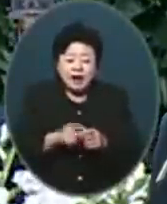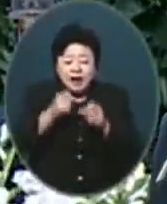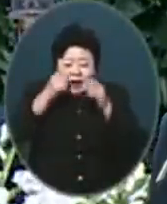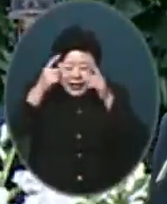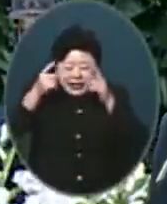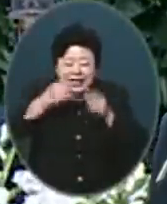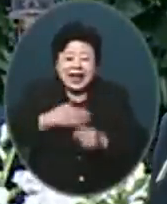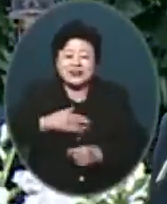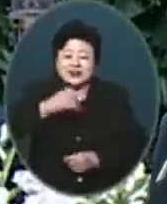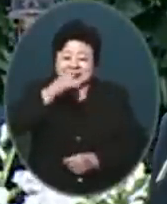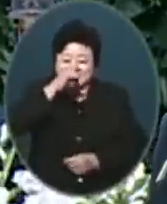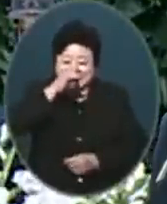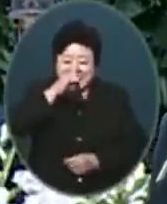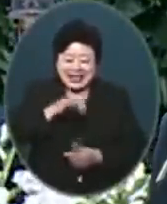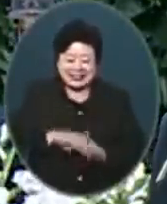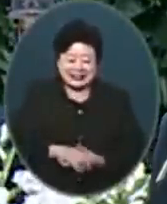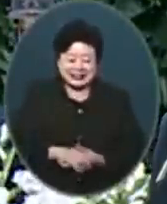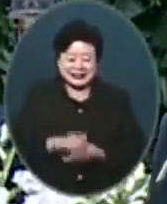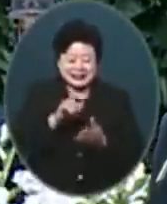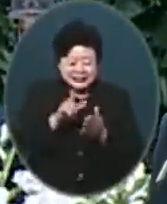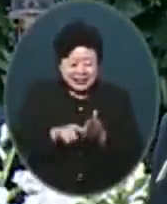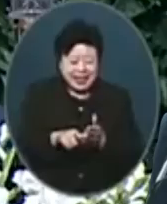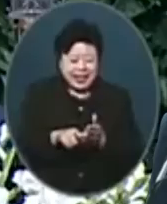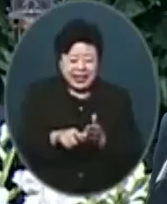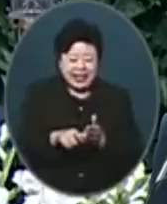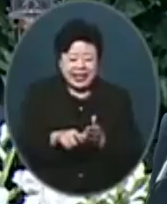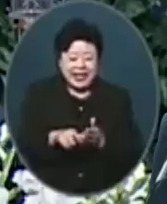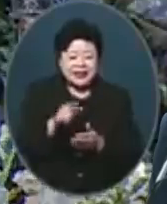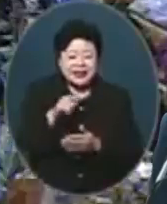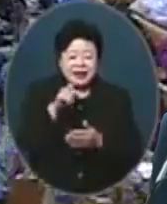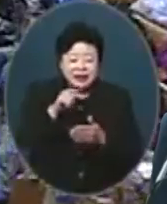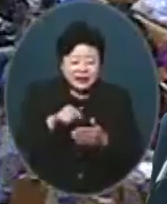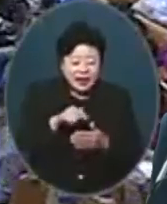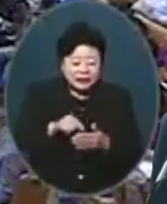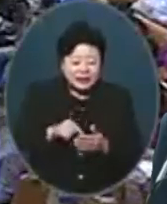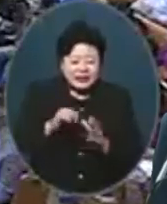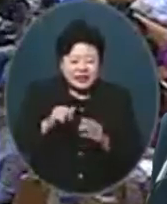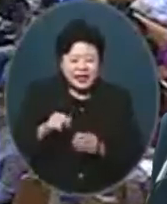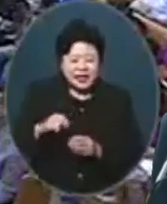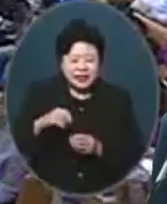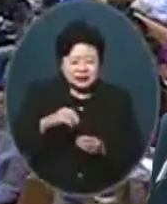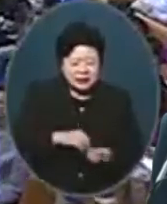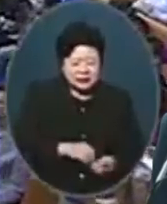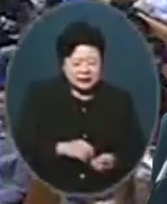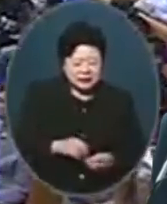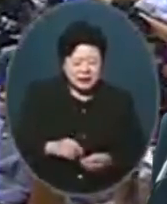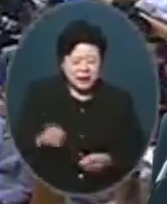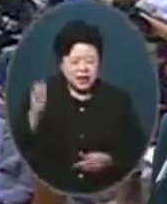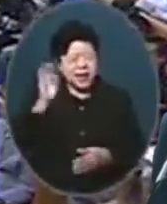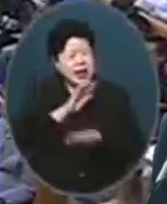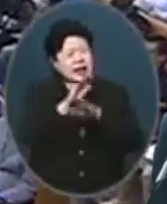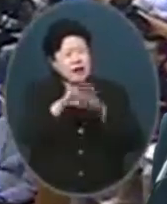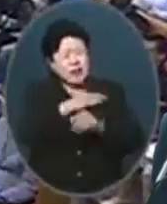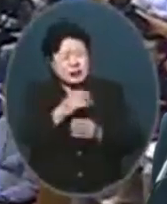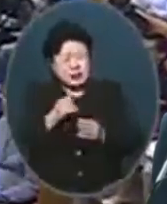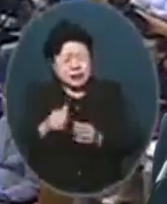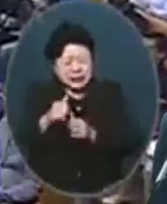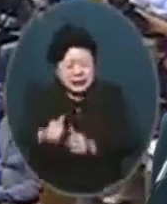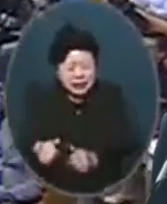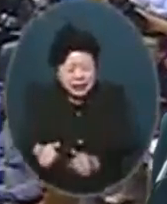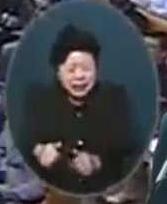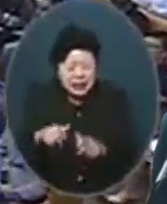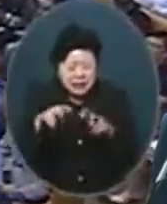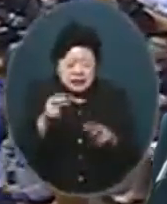깨달아지는 것입니다. 그때 너희는 그 가운데 행하여 이 세상 풍조를 따르고 공중의 권세 잡은 자를 따랐으니 곧